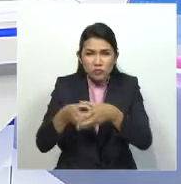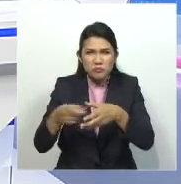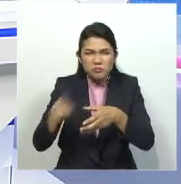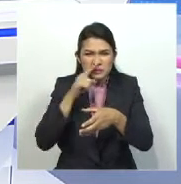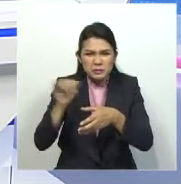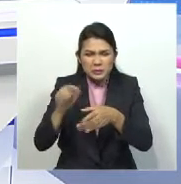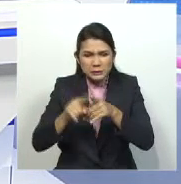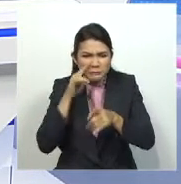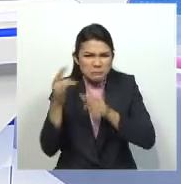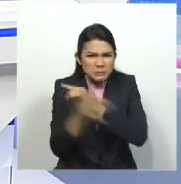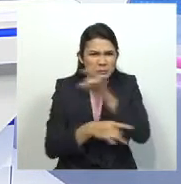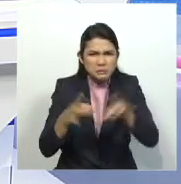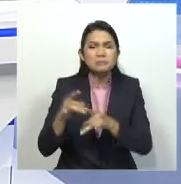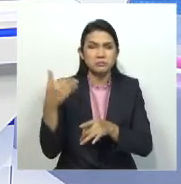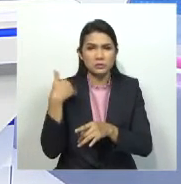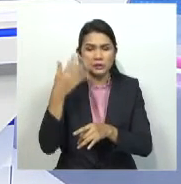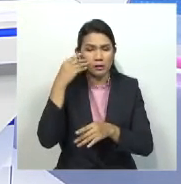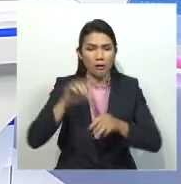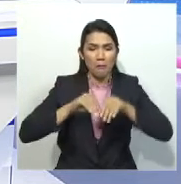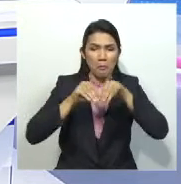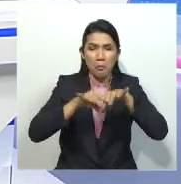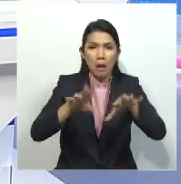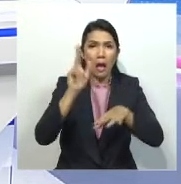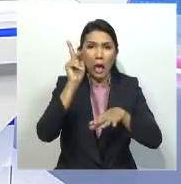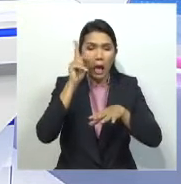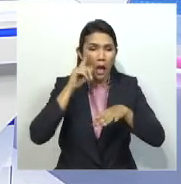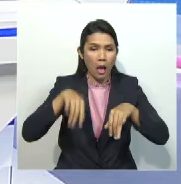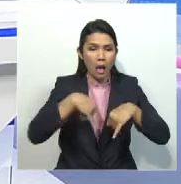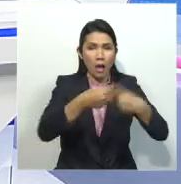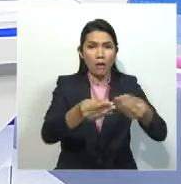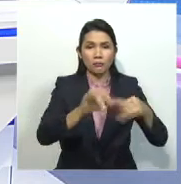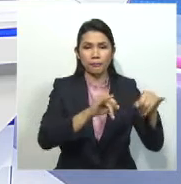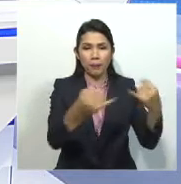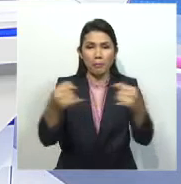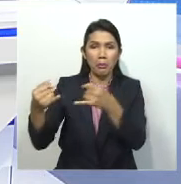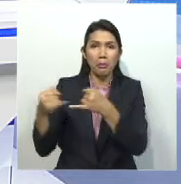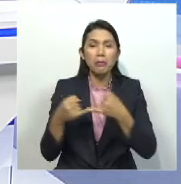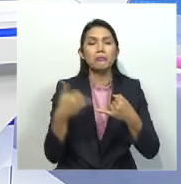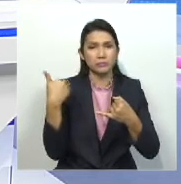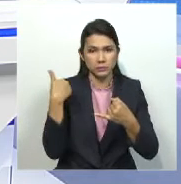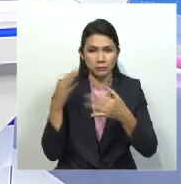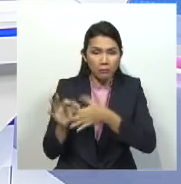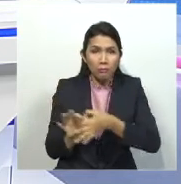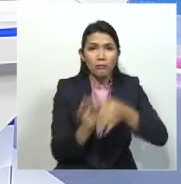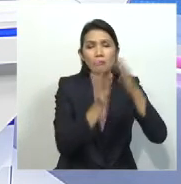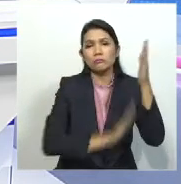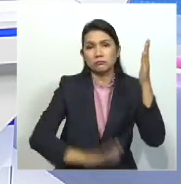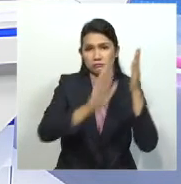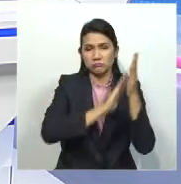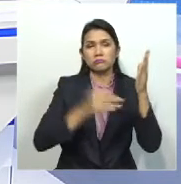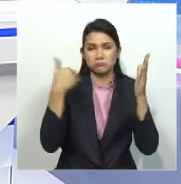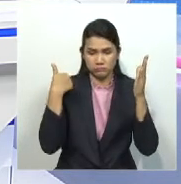ามในการสร้างข่าวบิดเบือนเพื่อหวังให้เกิดความแตกแยกทั้งในพื้นที่แล้วก็ระดับชาติด้วยเรื่องนี้ท่านนายกรัฐมนต